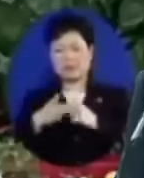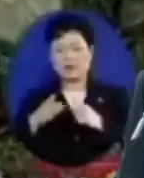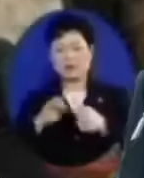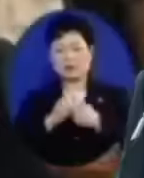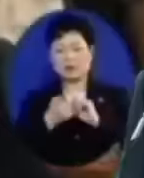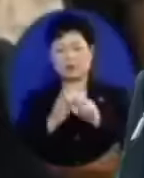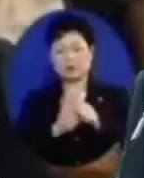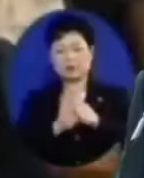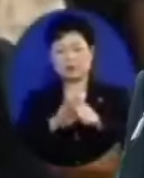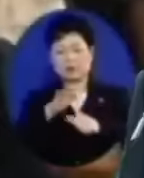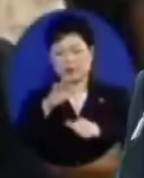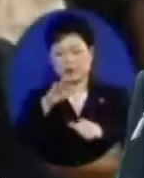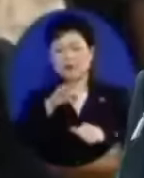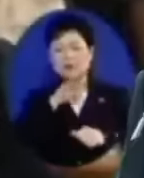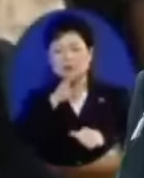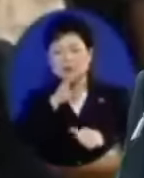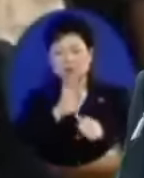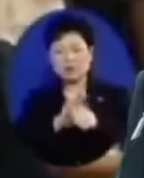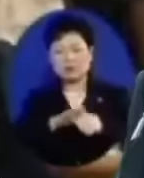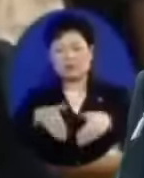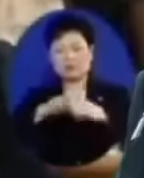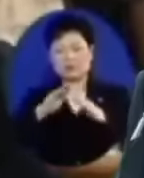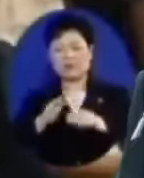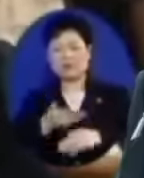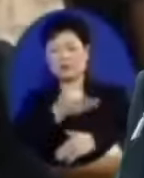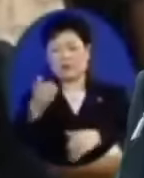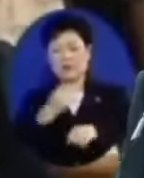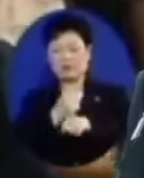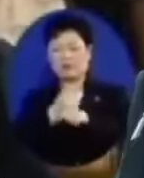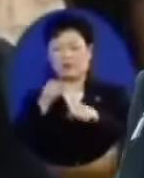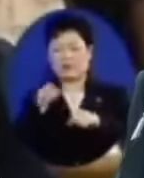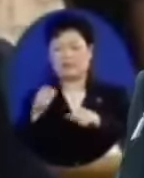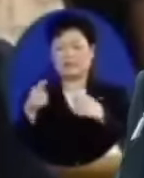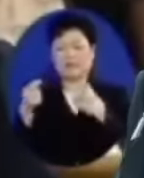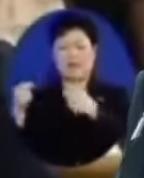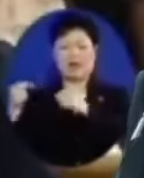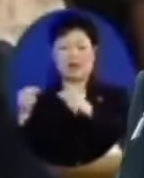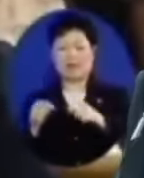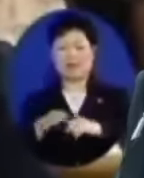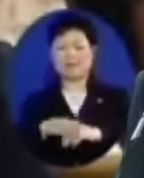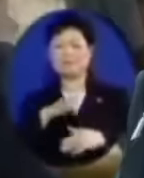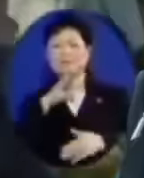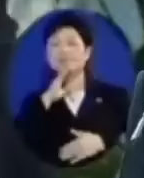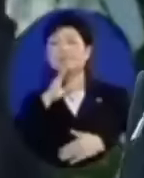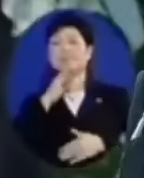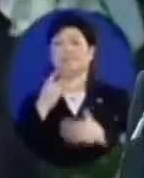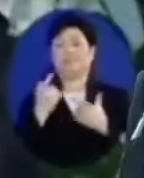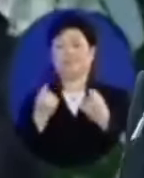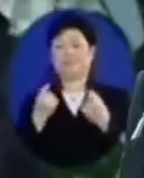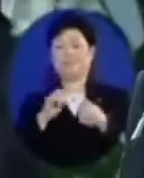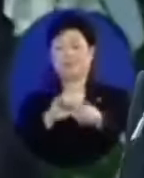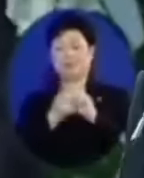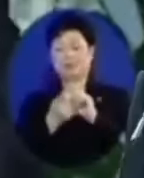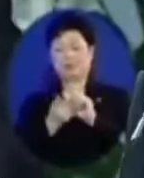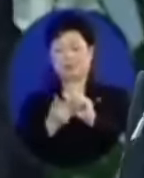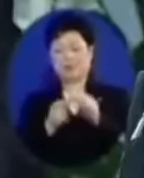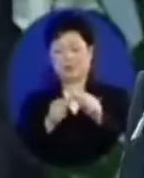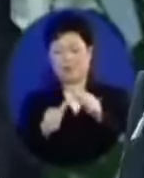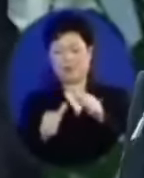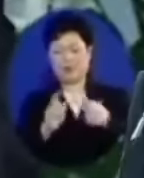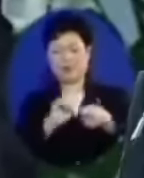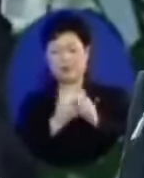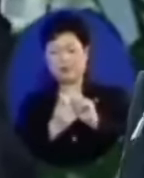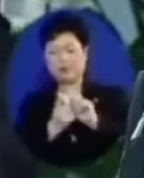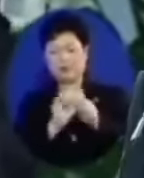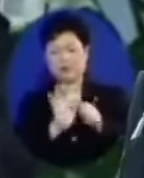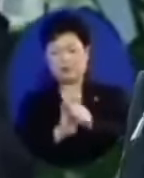권면하고 서로 덕을 세우기 너희가 하는 것 같이 하라. 정말입니다. 서로 권면하고 덕을 세우고